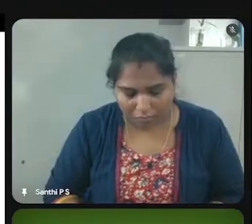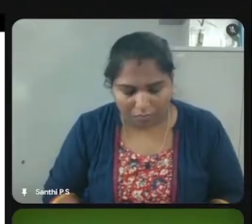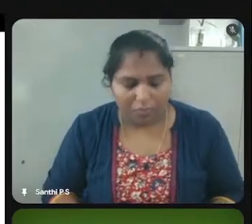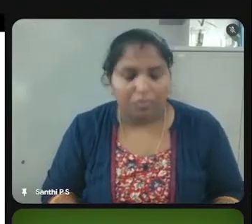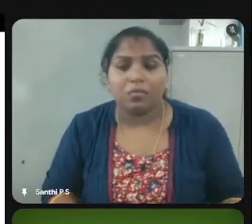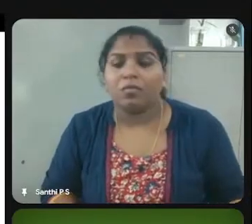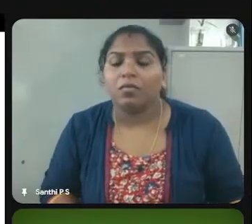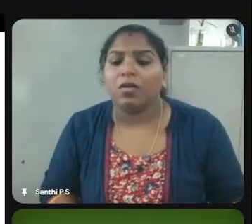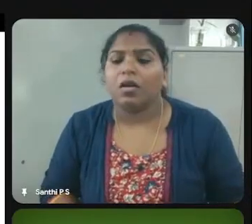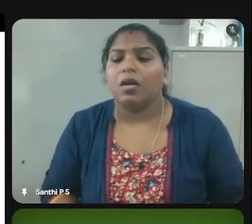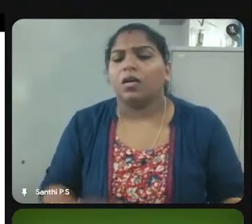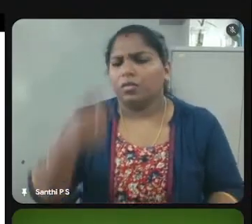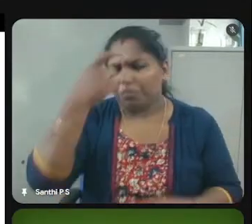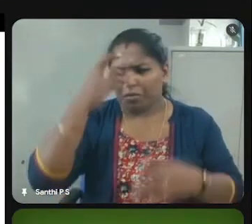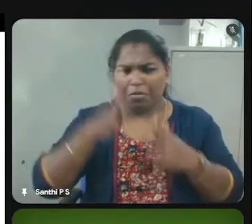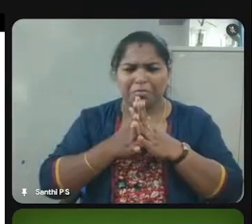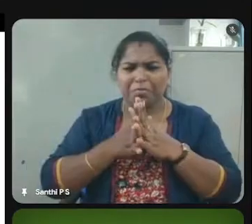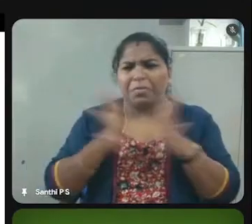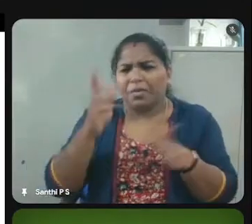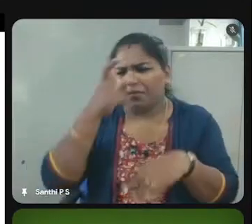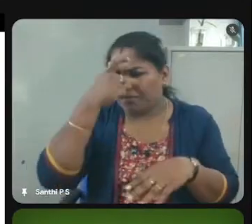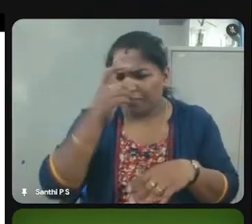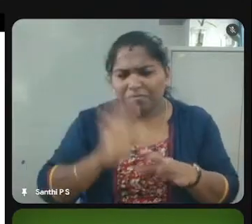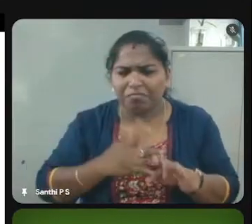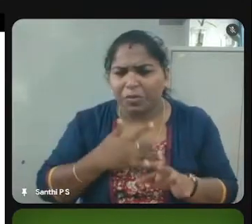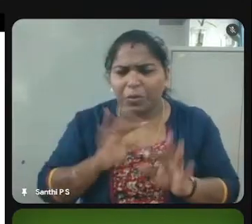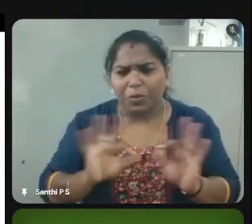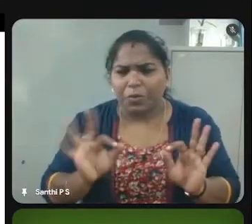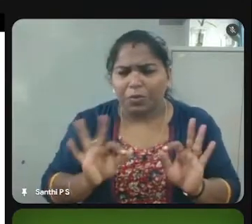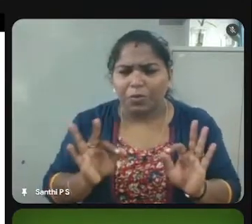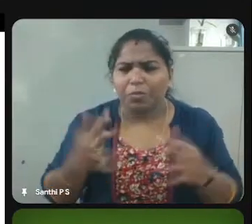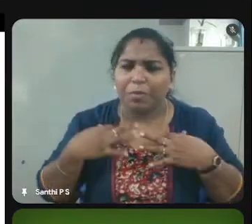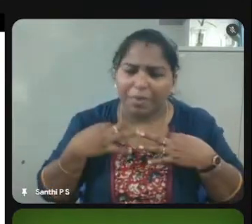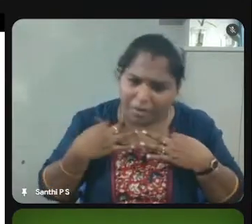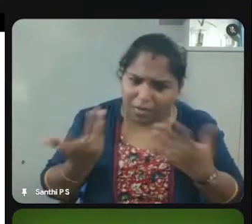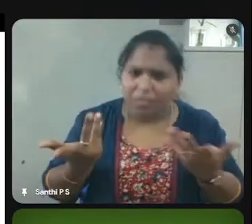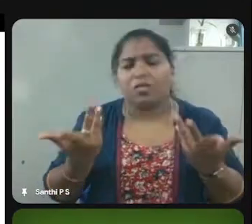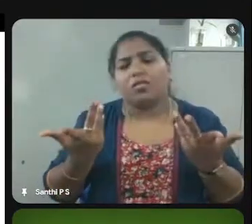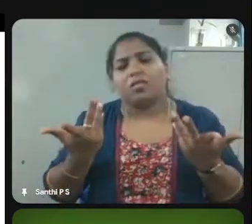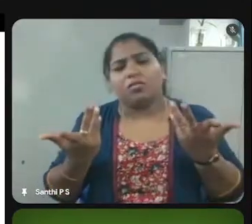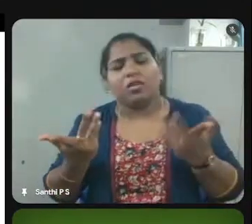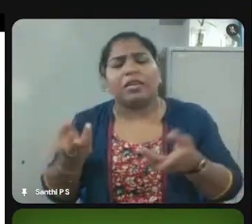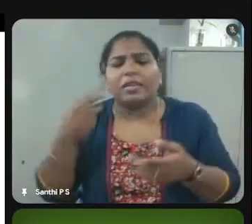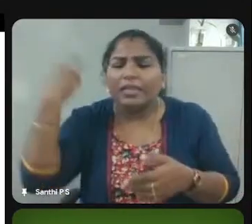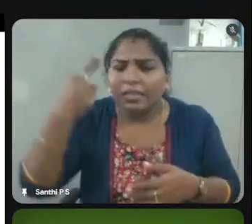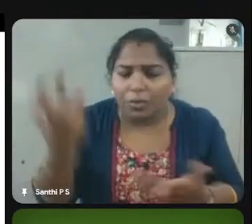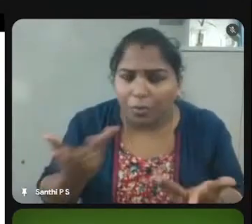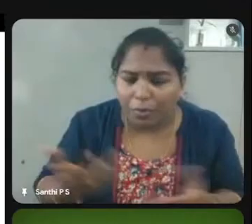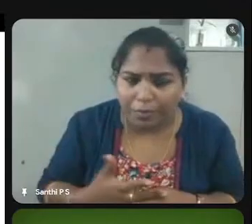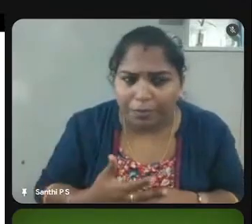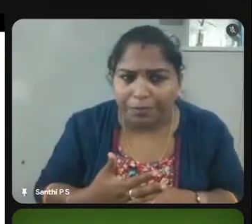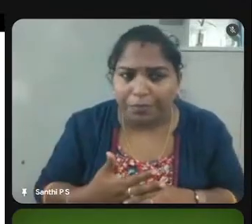തോന്നുന്നില്ല. അവള് സ്വന്തമായിട്ടുള്ള ഡ്രസ്സിന്റെ കാര്യങ്ങളോ മുടി ചെയ്യുന്നതാണോ, ഇപ്പം കുട്ടികള്